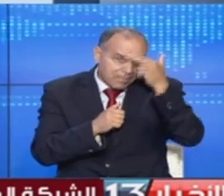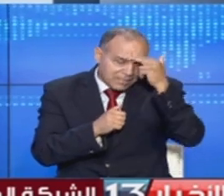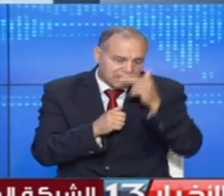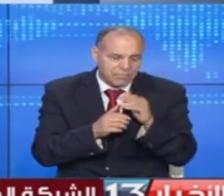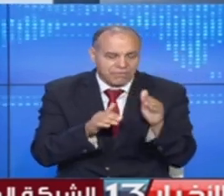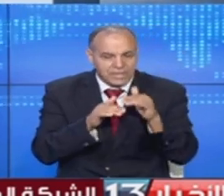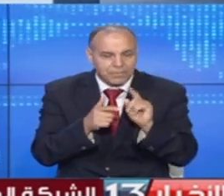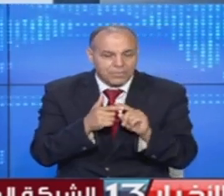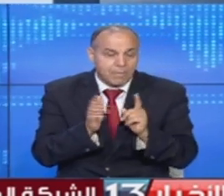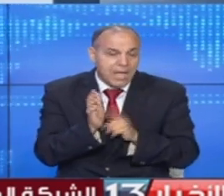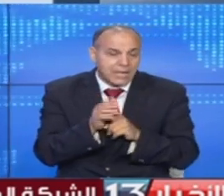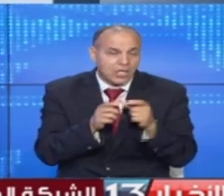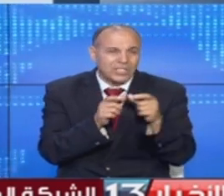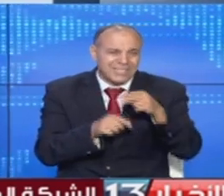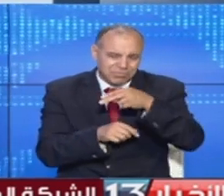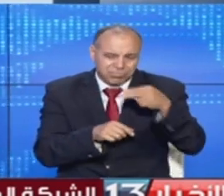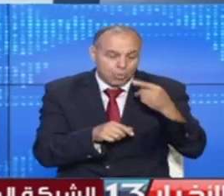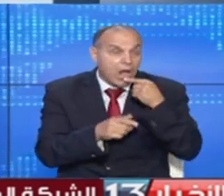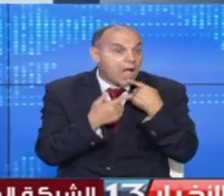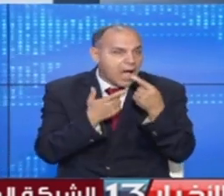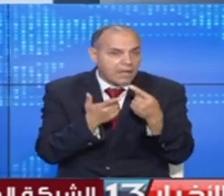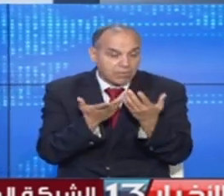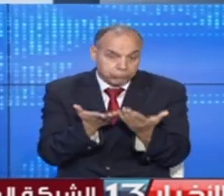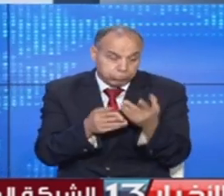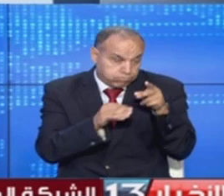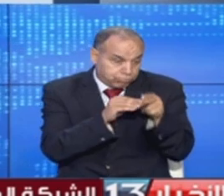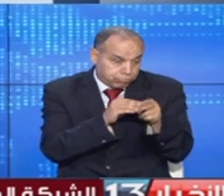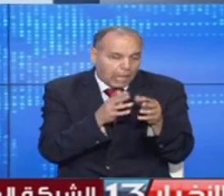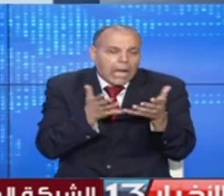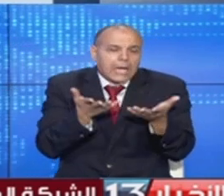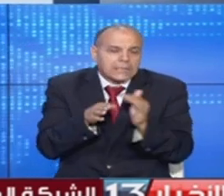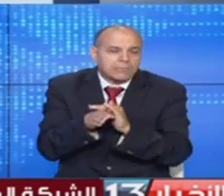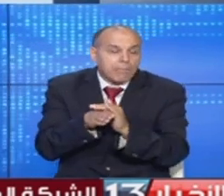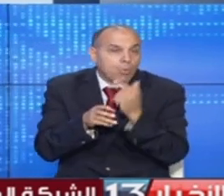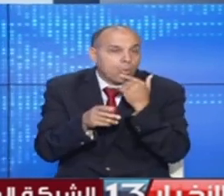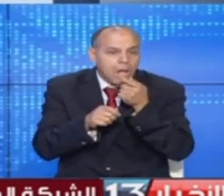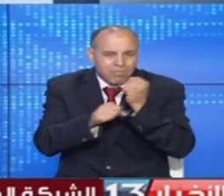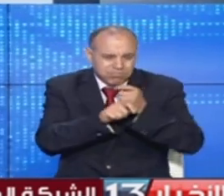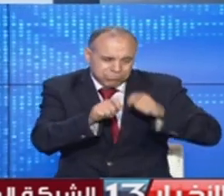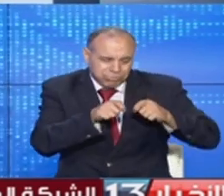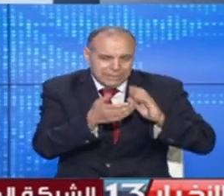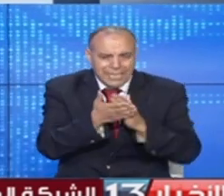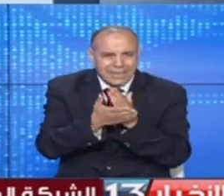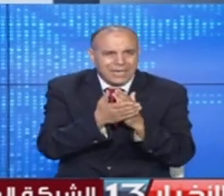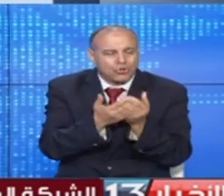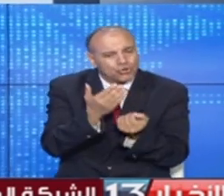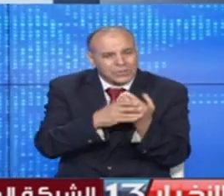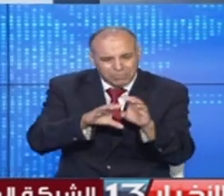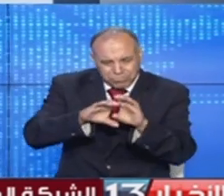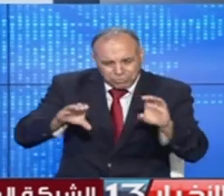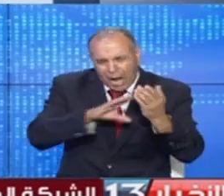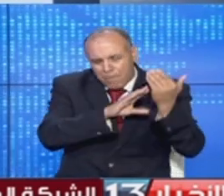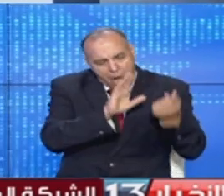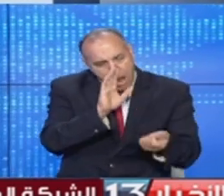كما اكدت الشركه في بلاغ لها ان هذا الانقطاع جاء نتيجه انجاز اشغال مشروع تهيئه وتجديد القنوات